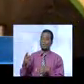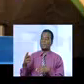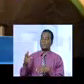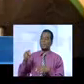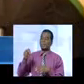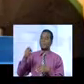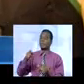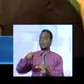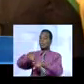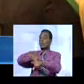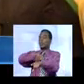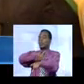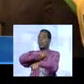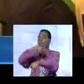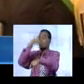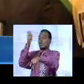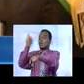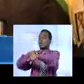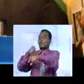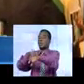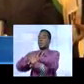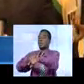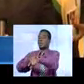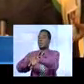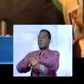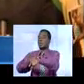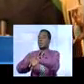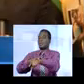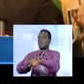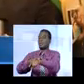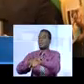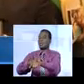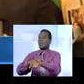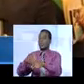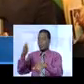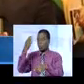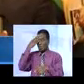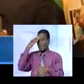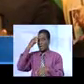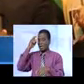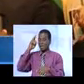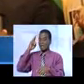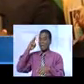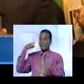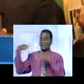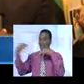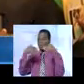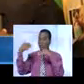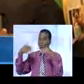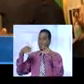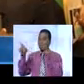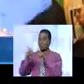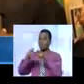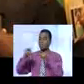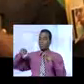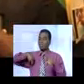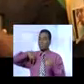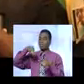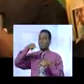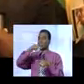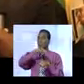Une longue période de tragédie a connu la guerre comme nous. Mais au-delà